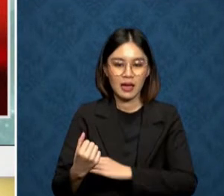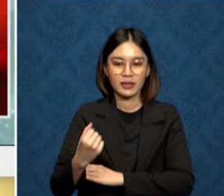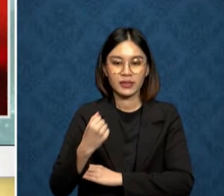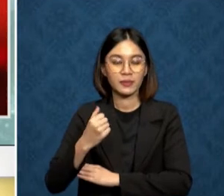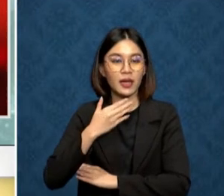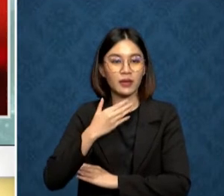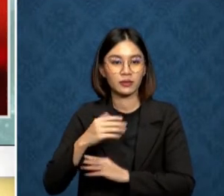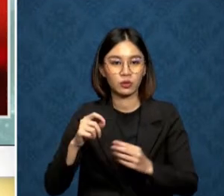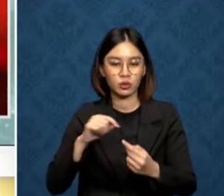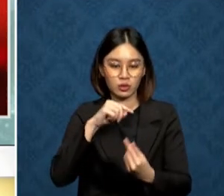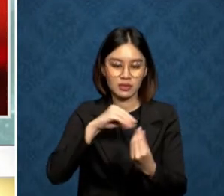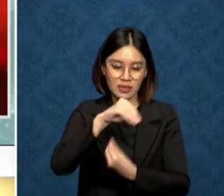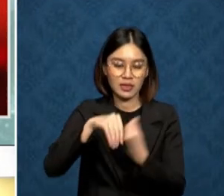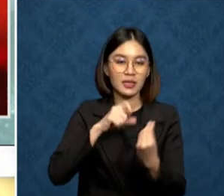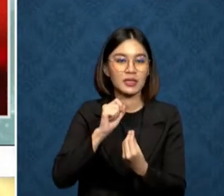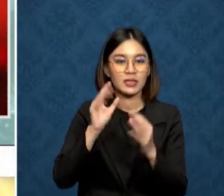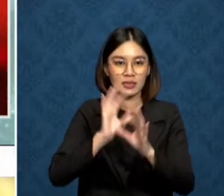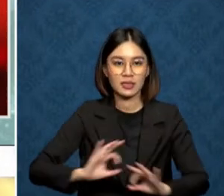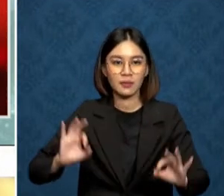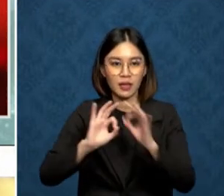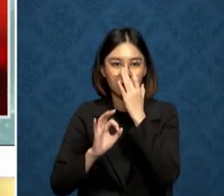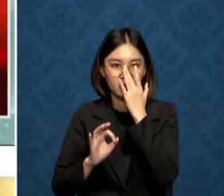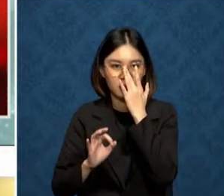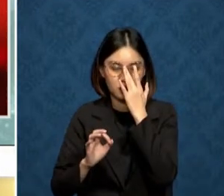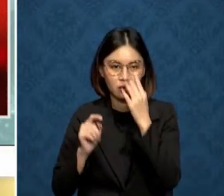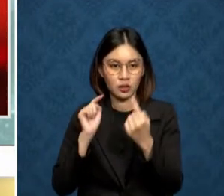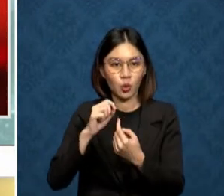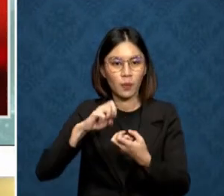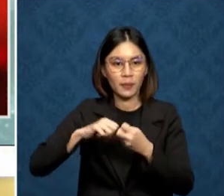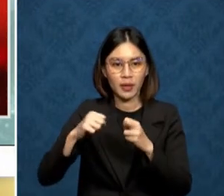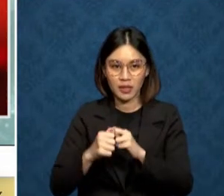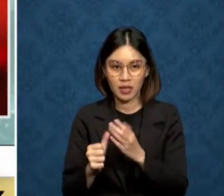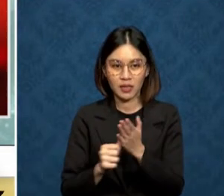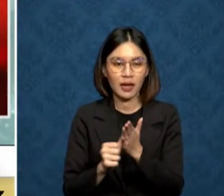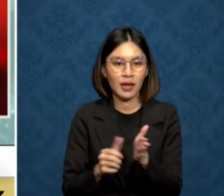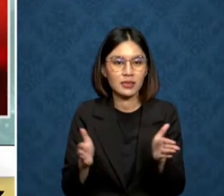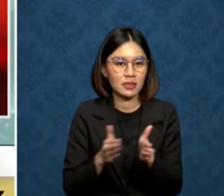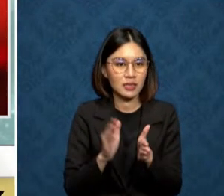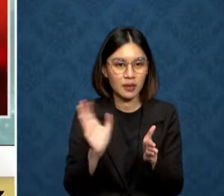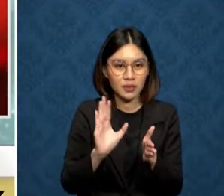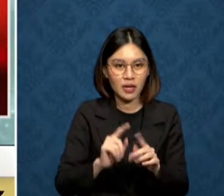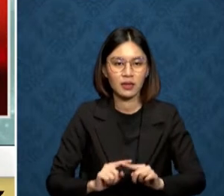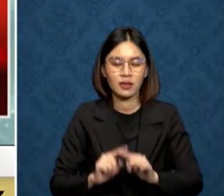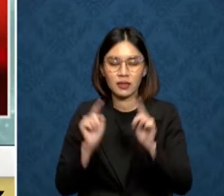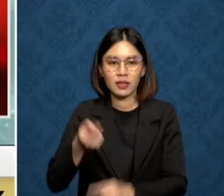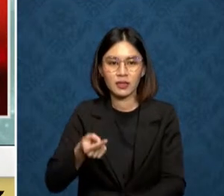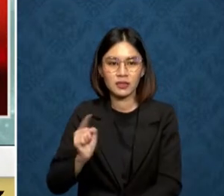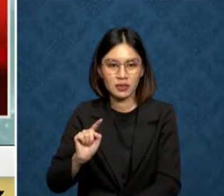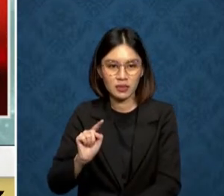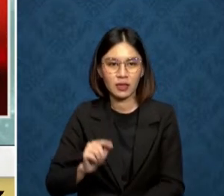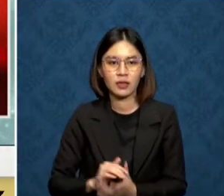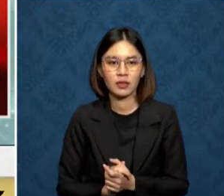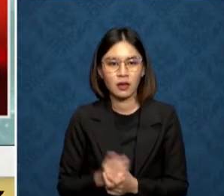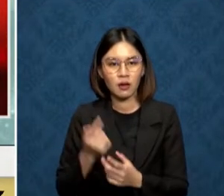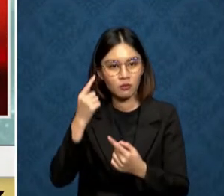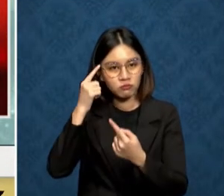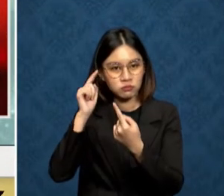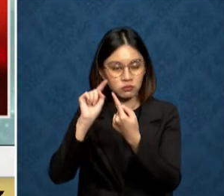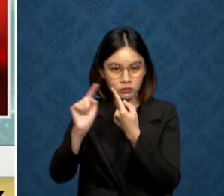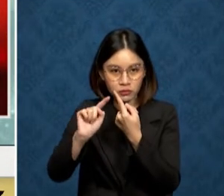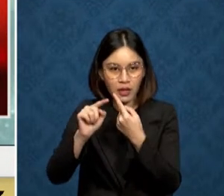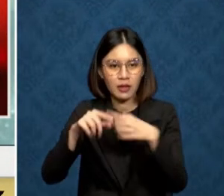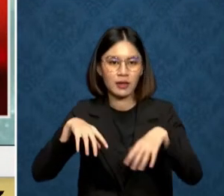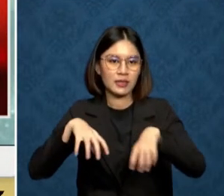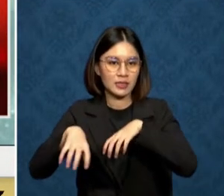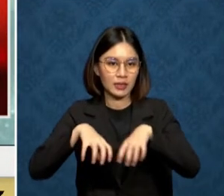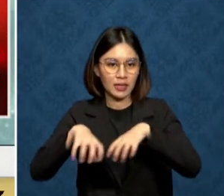เป็สำคัญครับไม่ได้มงเน้นแต่การแ้ปัญหาระยะสั้นนะครั แต่แ้จิแล้ครั เราจะมุ่งจะ